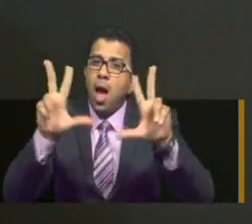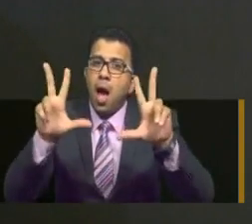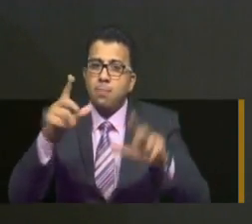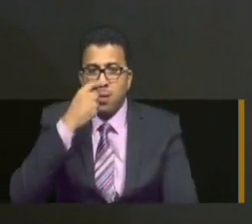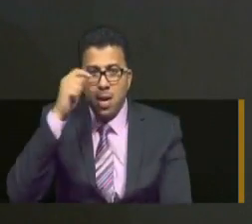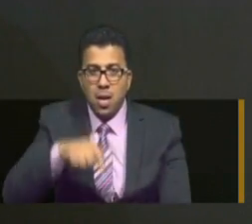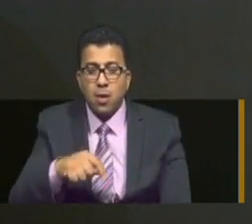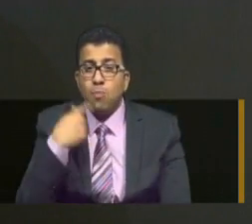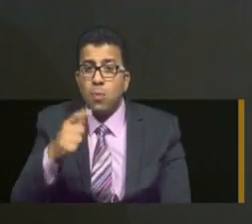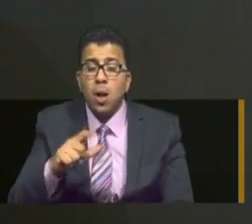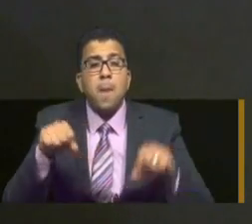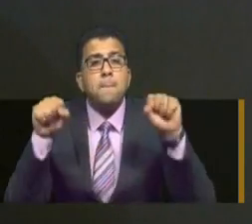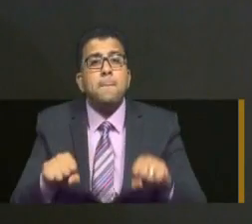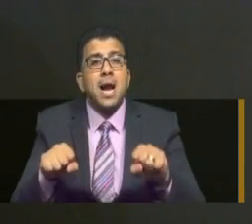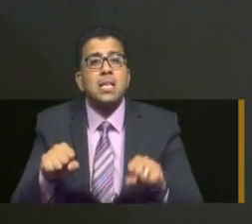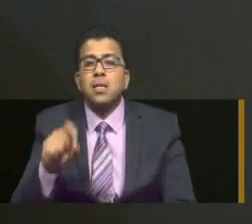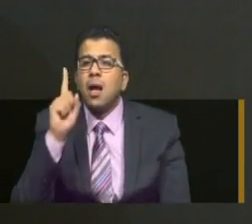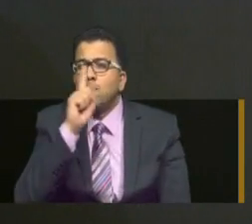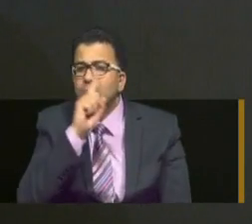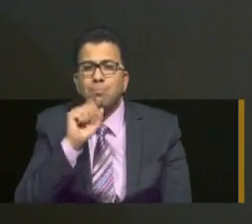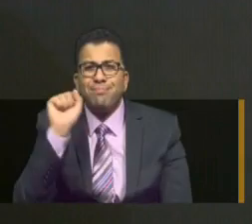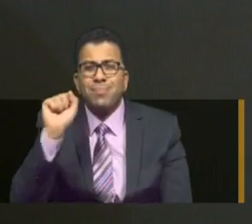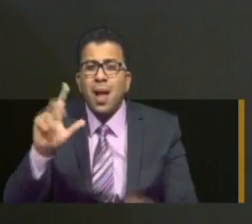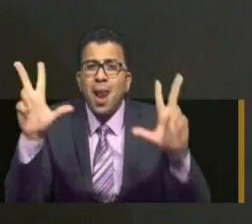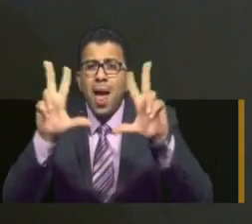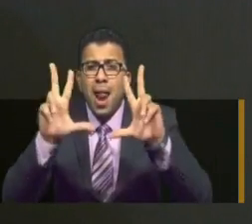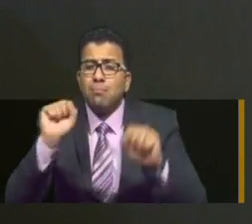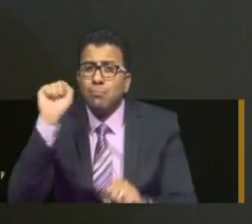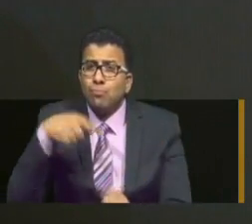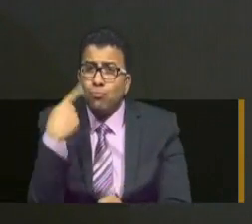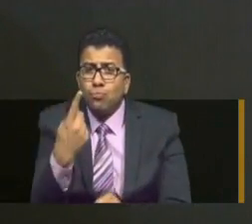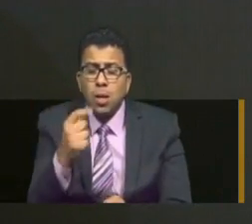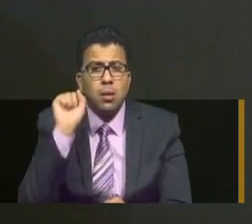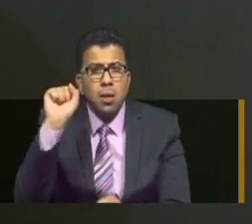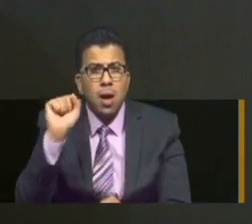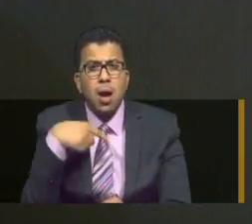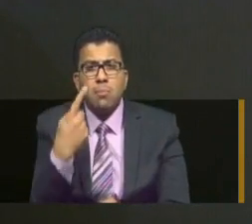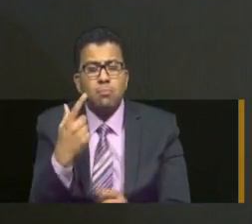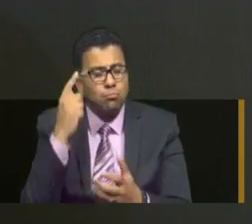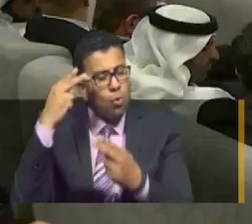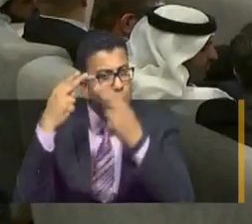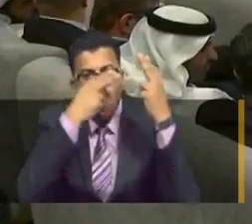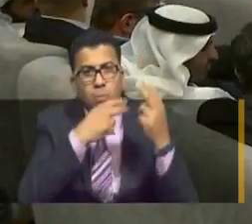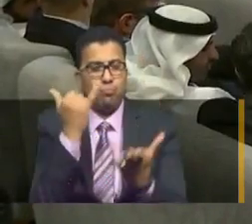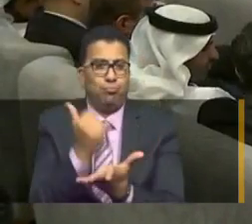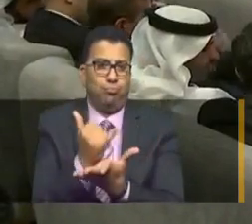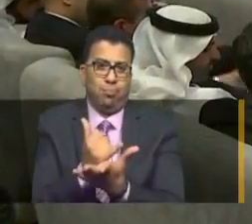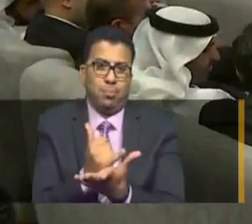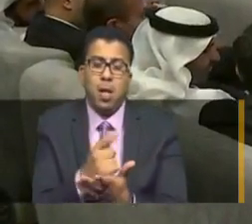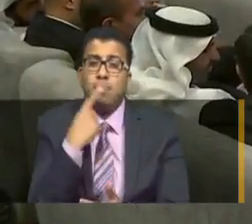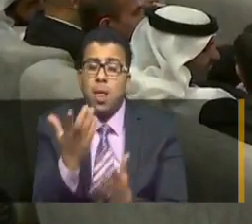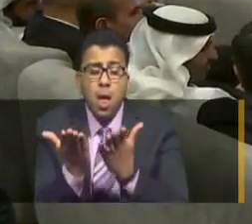وبالأخص دور المجلس الوطني للإعلام في تحقيق وترجمة رؤية القيادة بهذا الصدد.